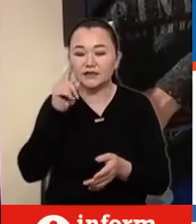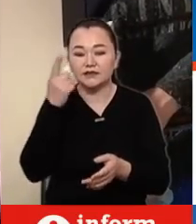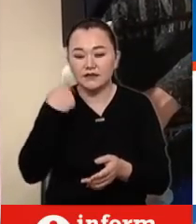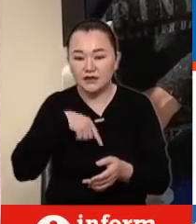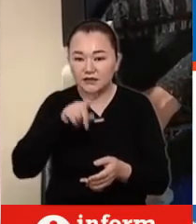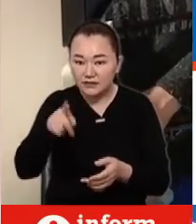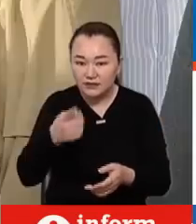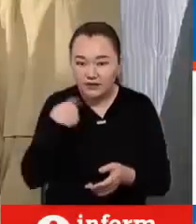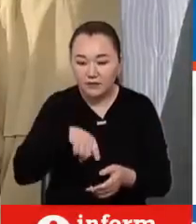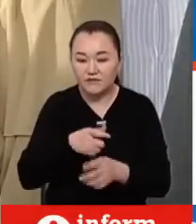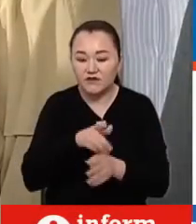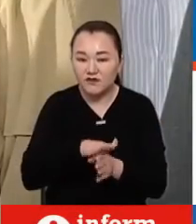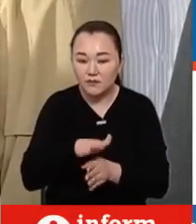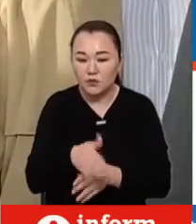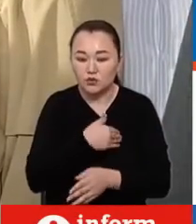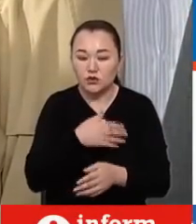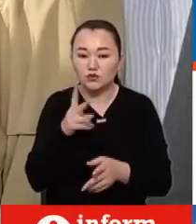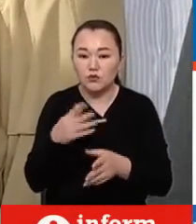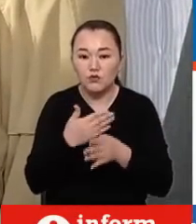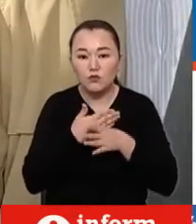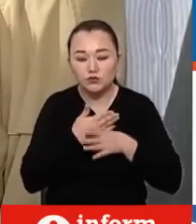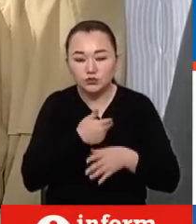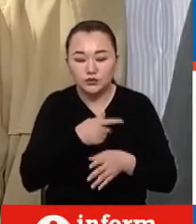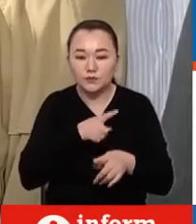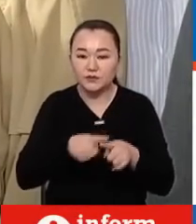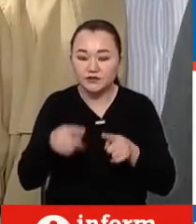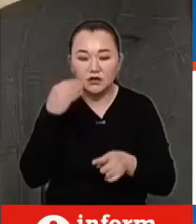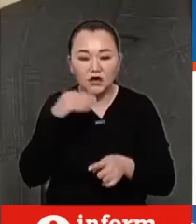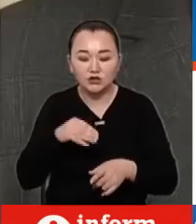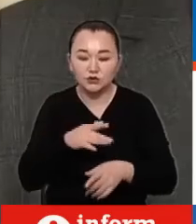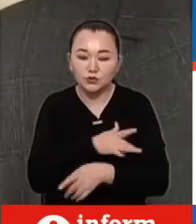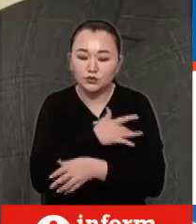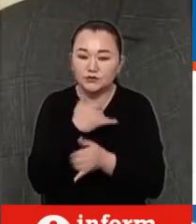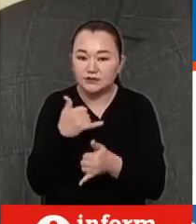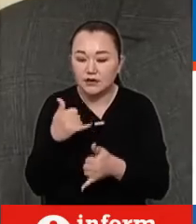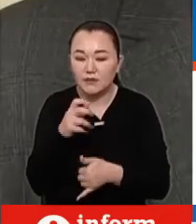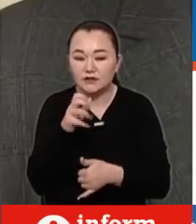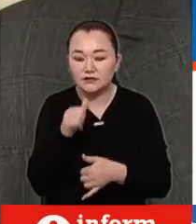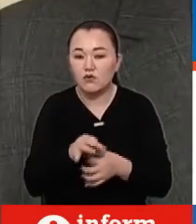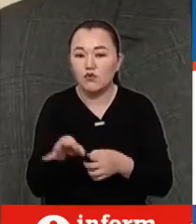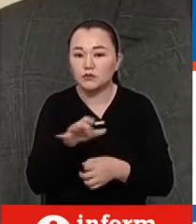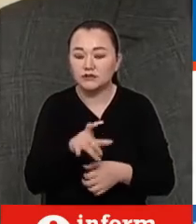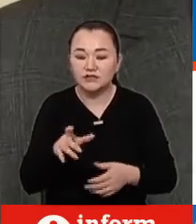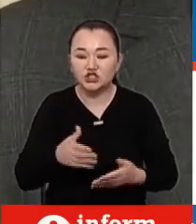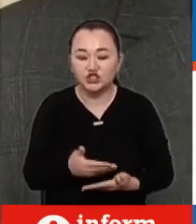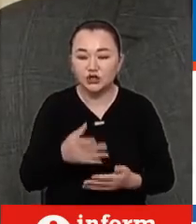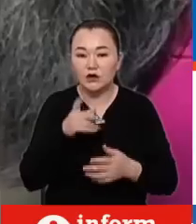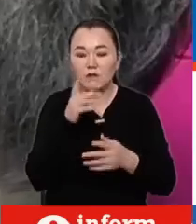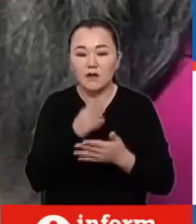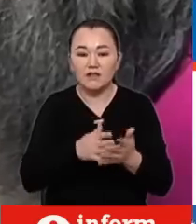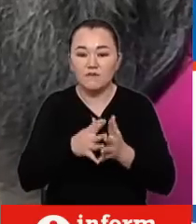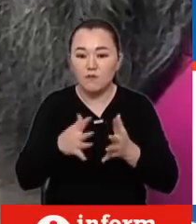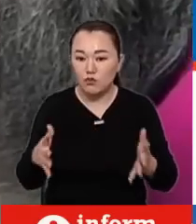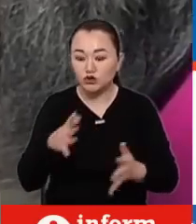Сондай-ақ байланыс мәселесі бойынша көмекке жүгінген тұрғындарға тез әрі сапалы қызмет көрсету. Ал Маңғыстау облысы тұрғындарының жартысынан көбі